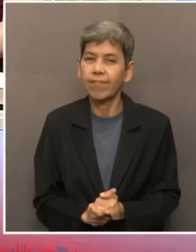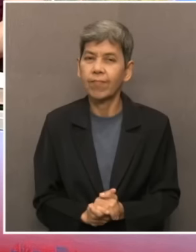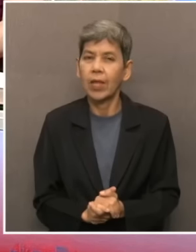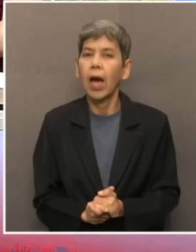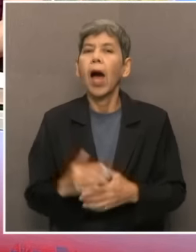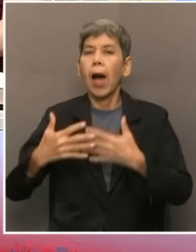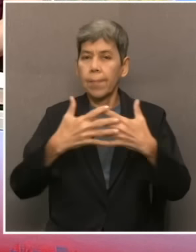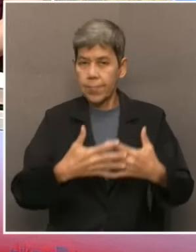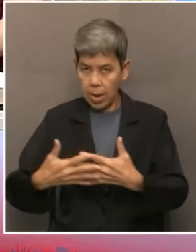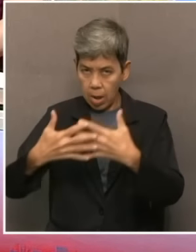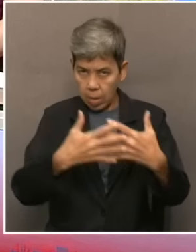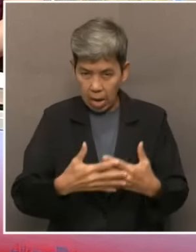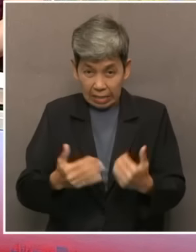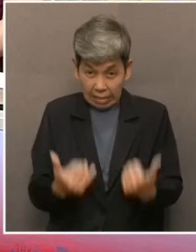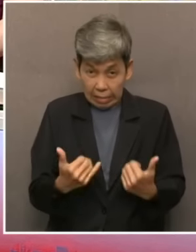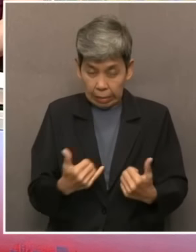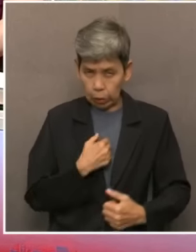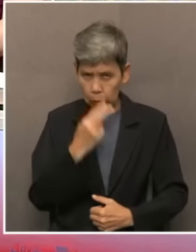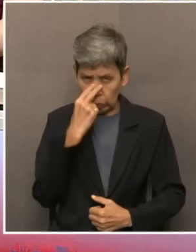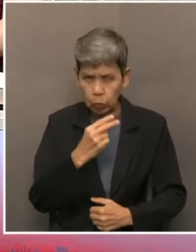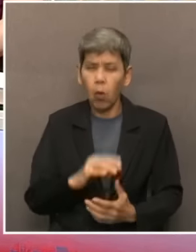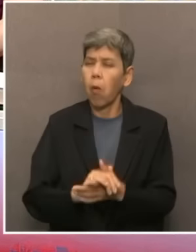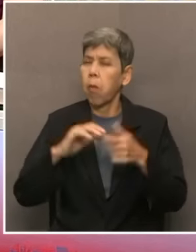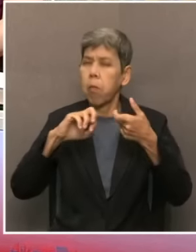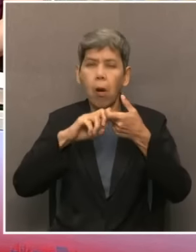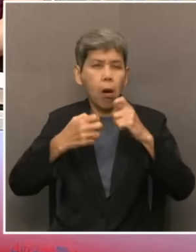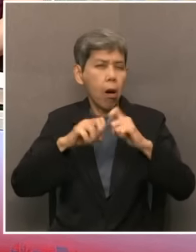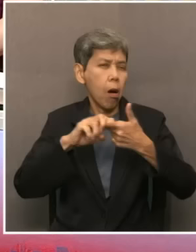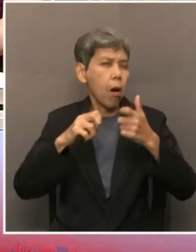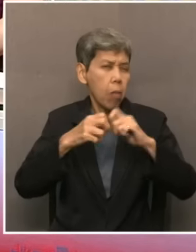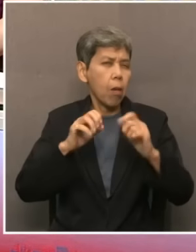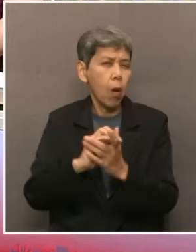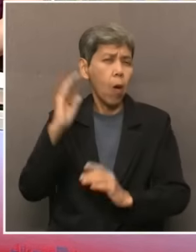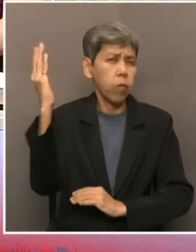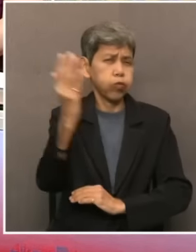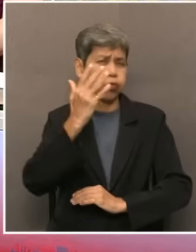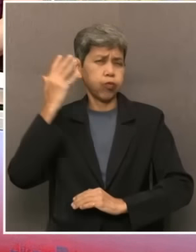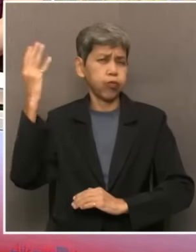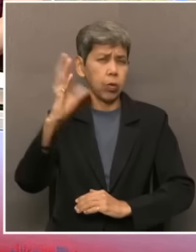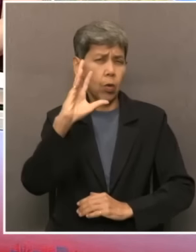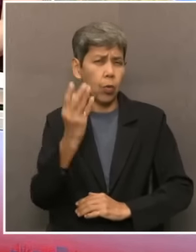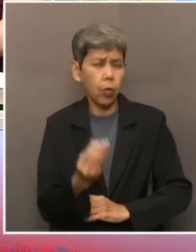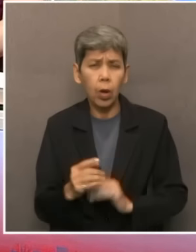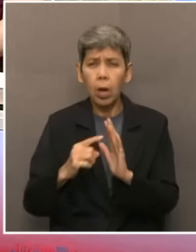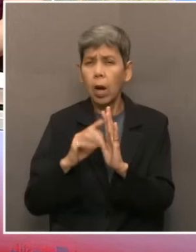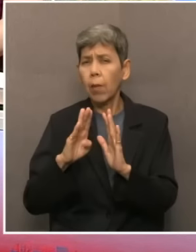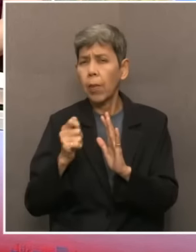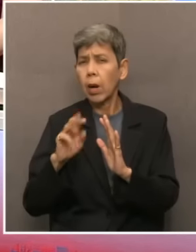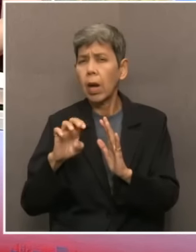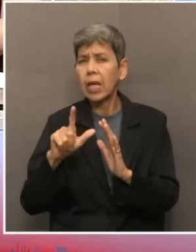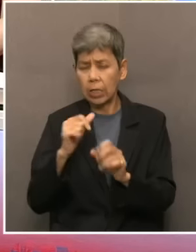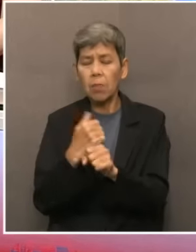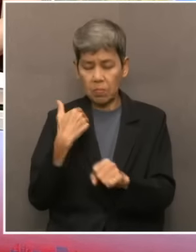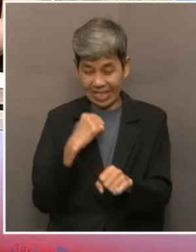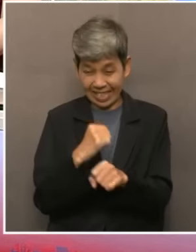ทสหรฐอเมริกา ตอนนี้มการเฝ้าระวังขนกระทบทเกิดขึ้นหลจากที่ภายุฮาริเคน Burrill พาดผ่านไปก็ถลมไปท